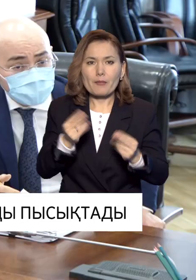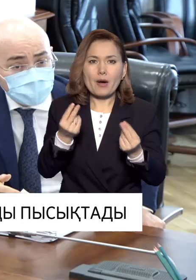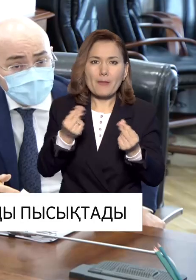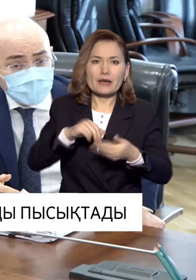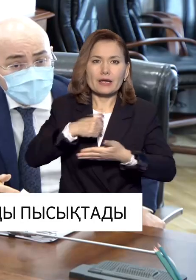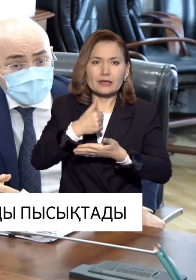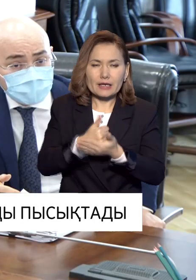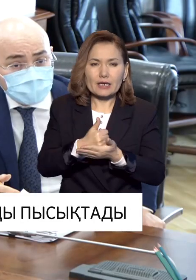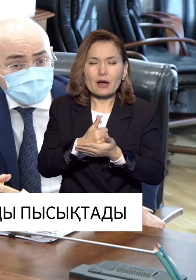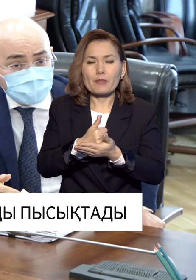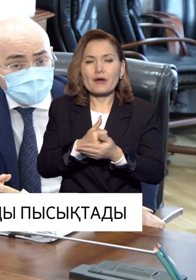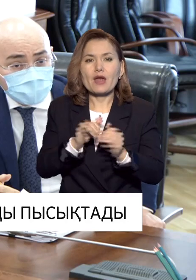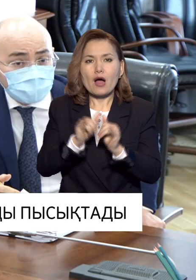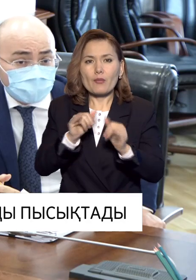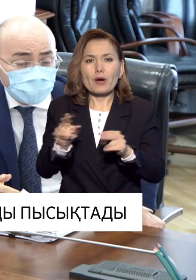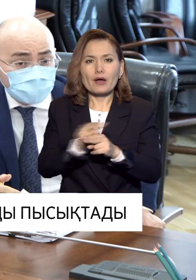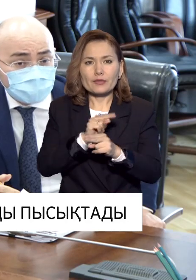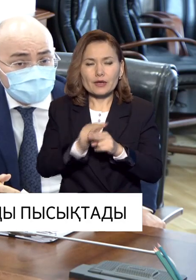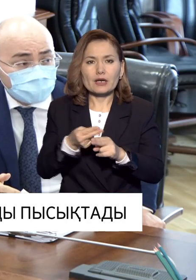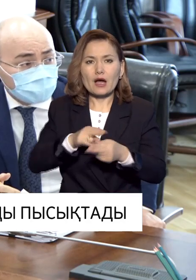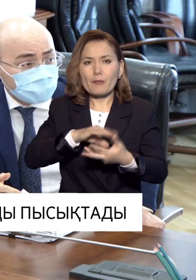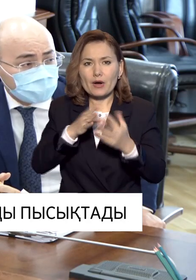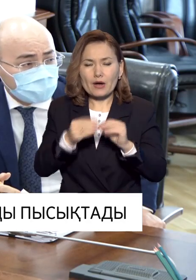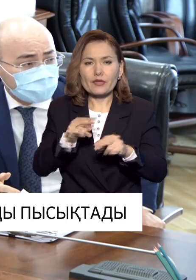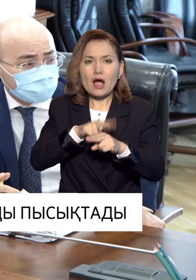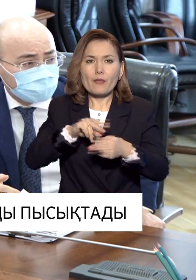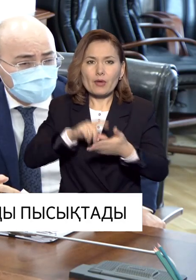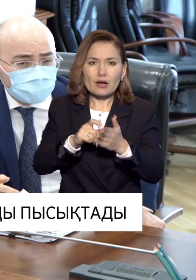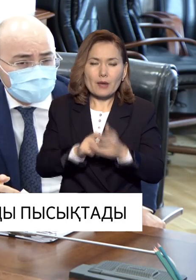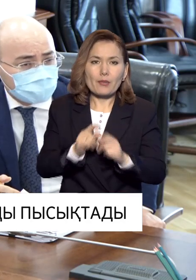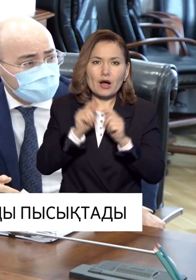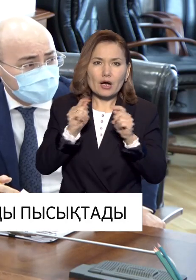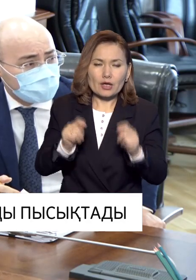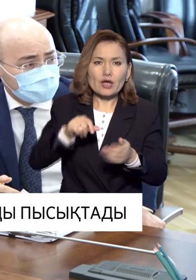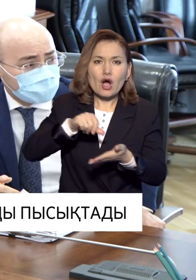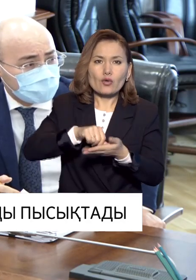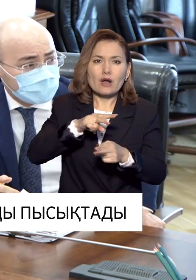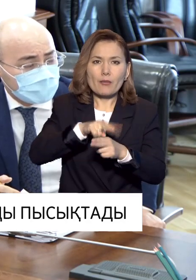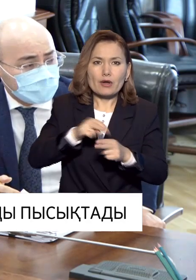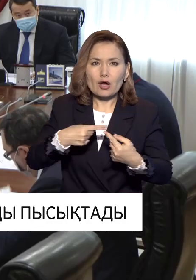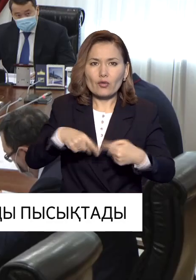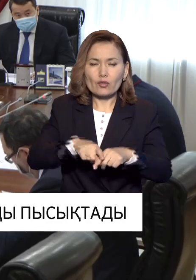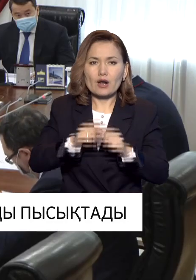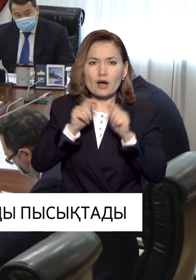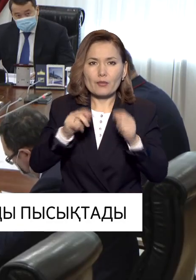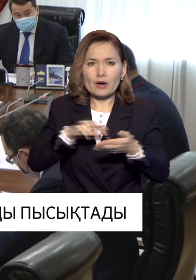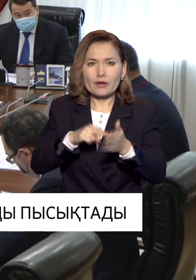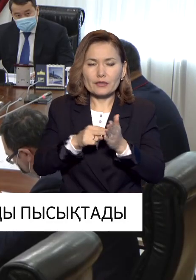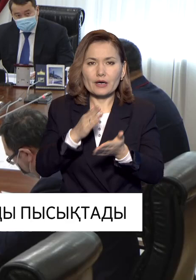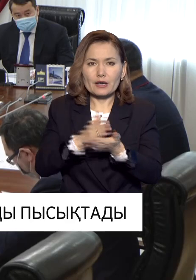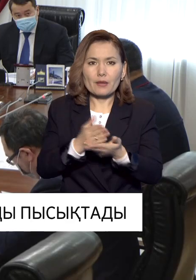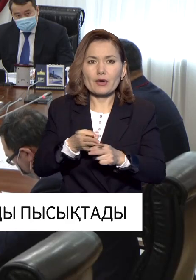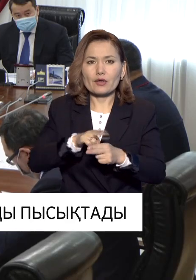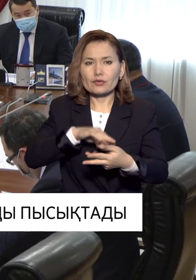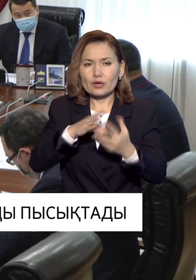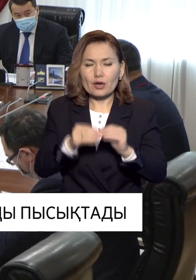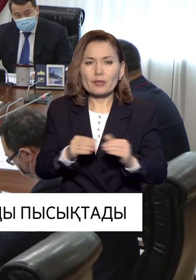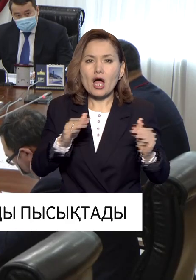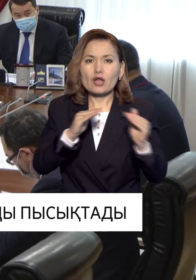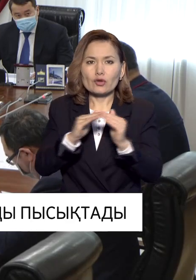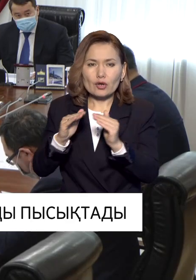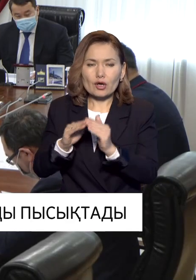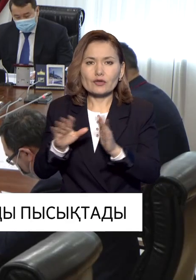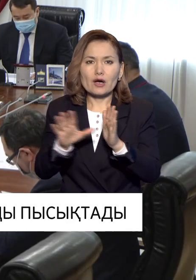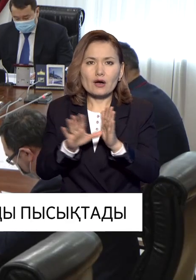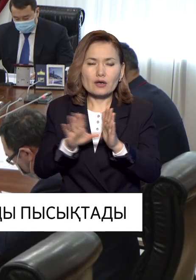материалдық техникалық базаны да қалпына келтіру, модульдік бекеттер мен учаскелік полиция пункттерін салу көзделіп отыр. Ал импортты мастыру, тұрғын үй